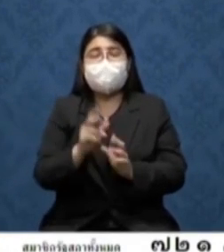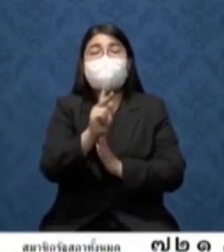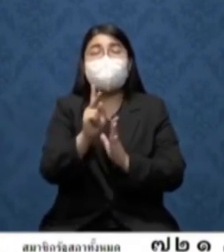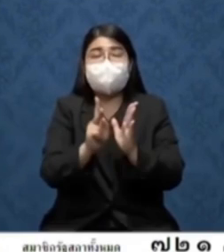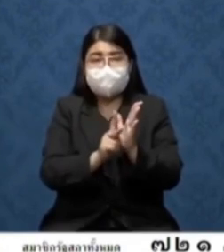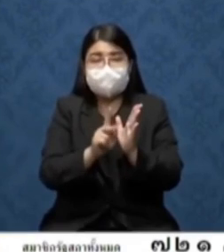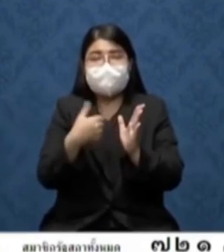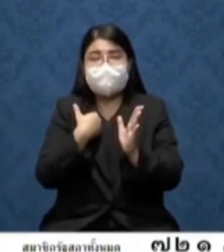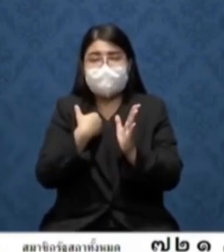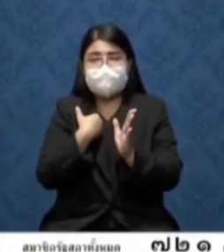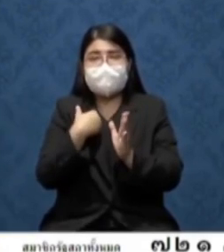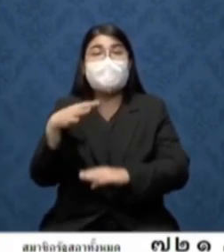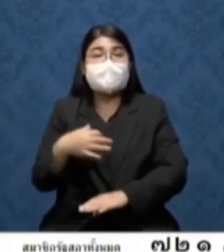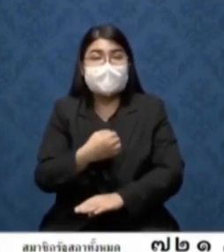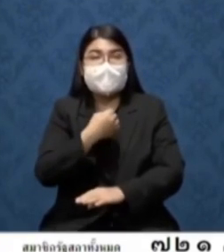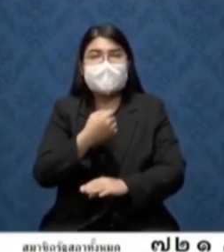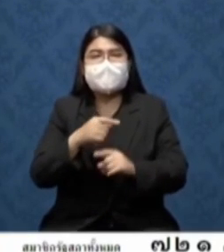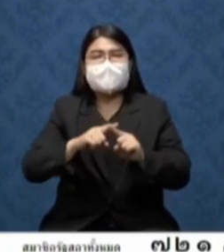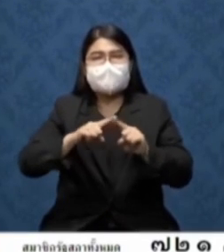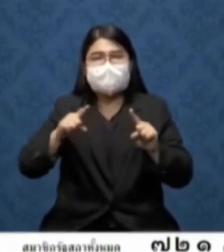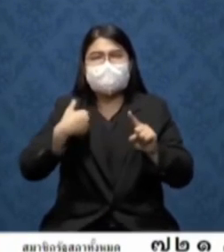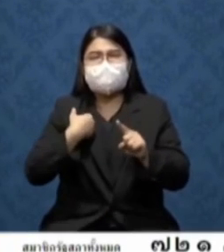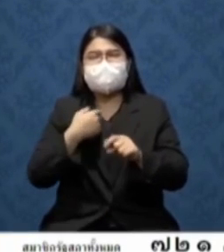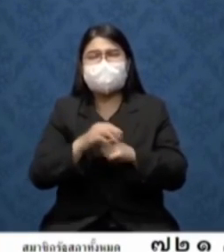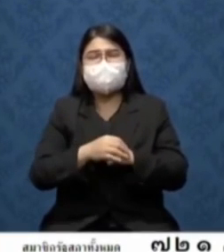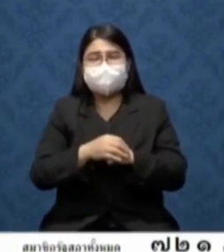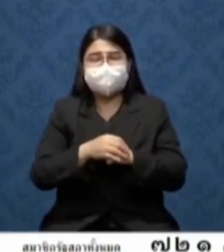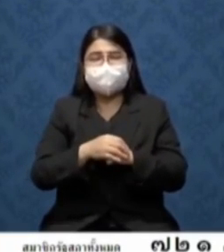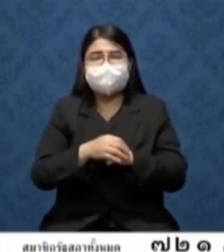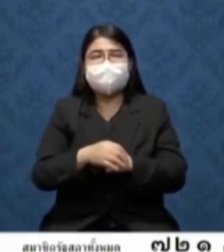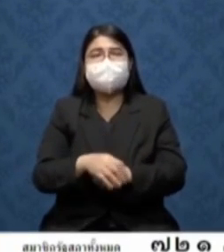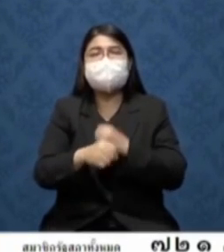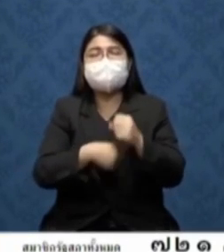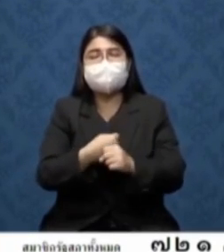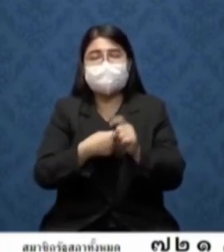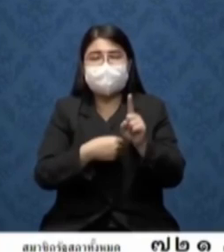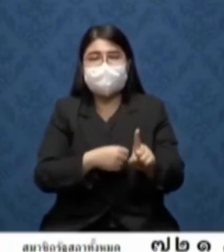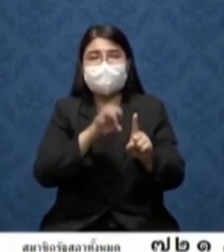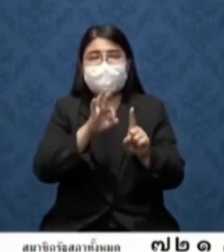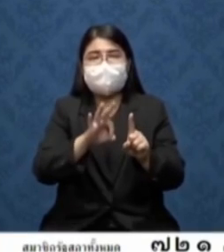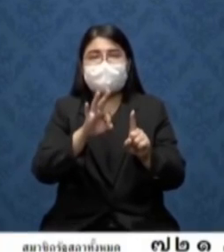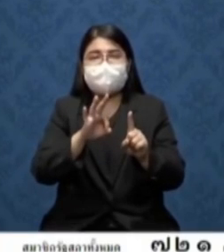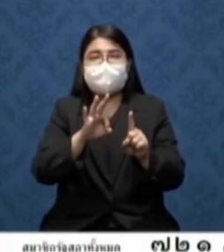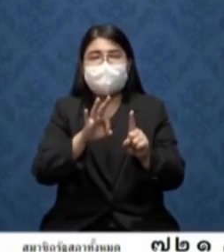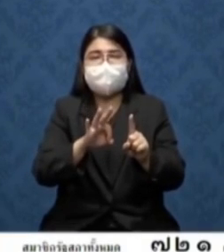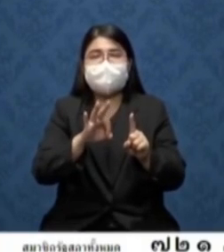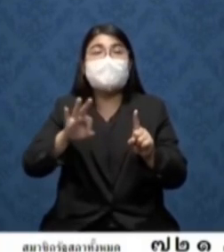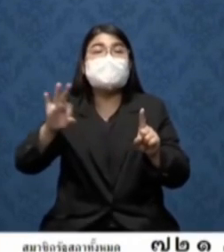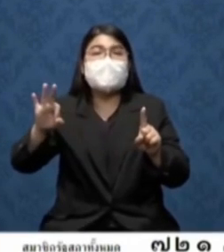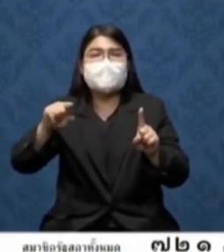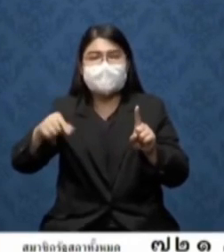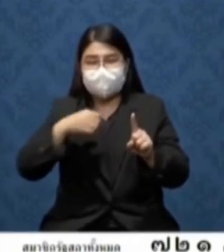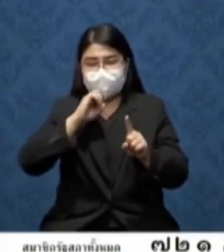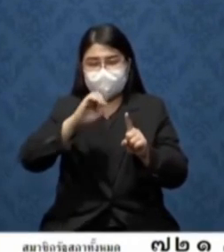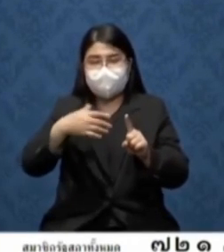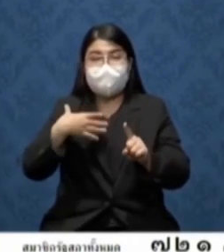ายกระจายอำนาจผ่านสภาไดเอทในปีค.ศ. 1999ที่ยกเลิกคำสั่งหรืออำนาจอนุมัติ